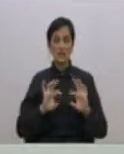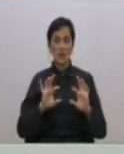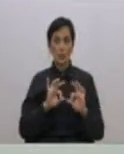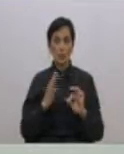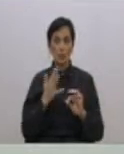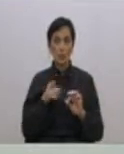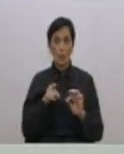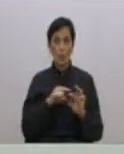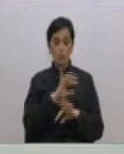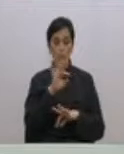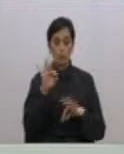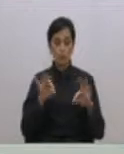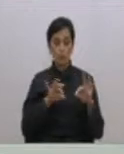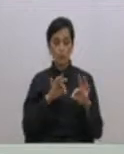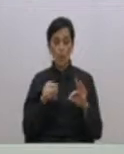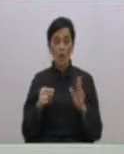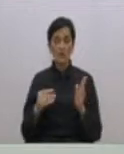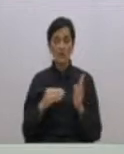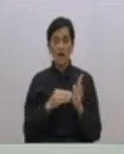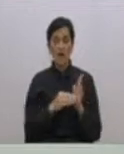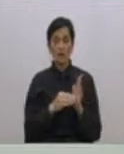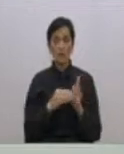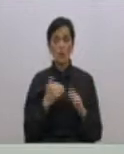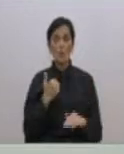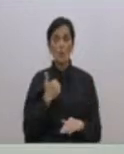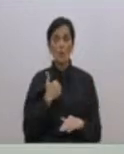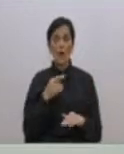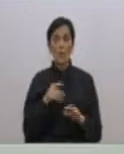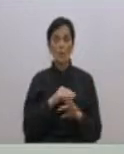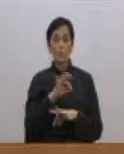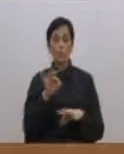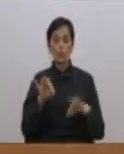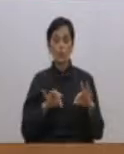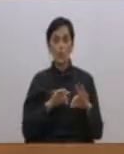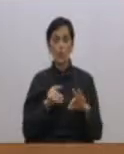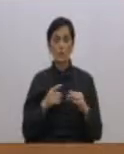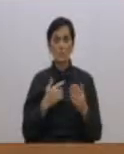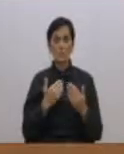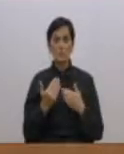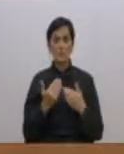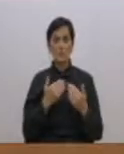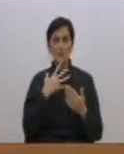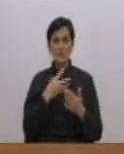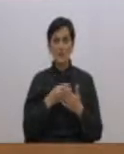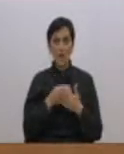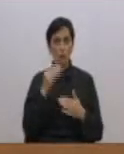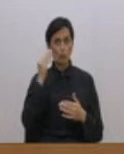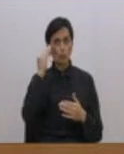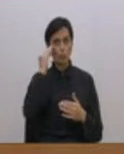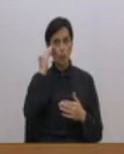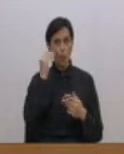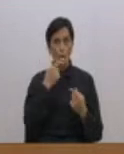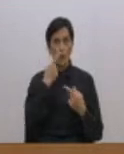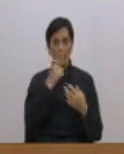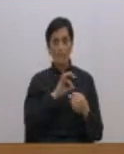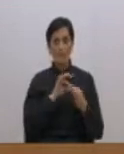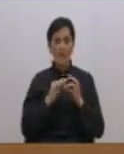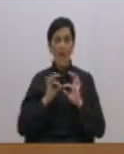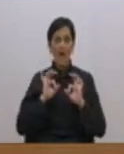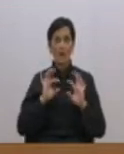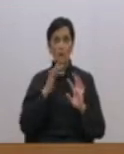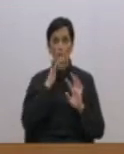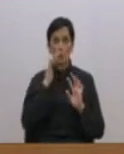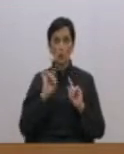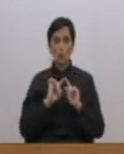ამ პროექტში არის ასახული. Მე ამ პროექტთან მიმართებაში საკუთარ პოზიციას უფრო დეტალურად წარმოგიდგენთ